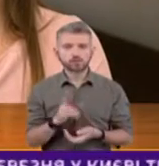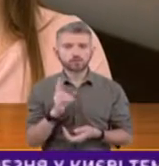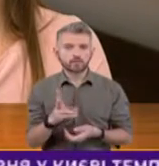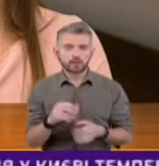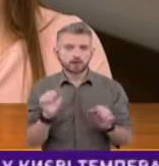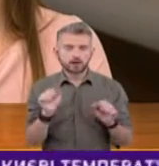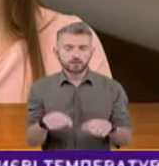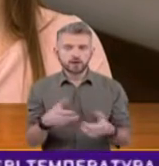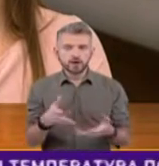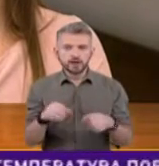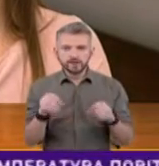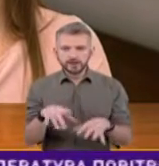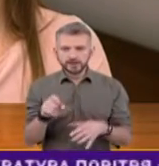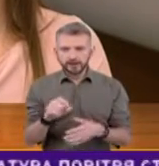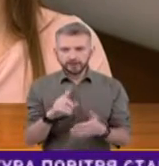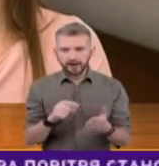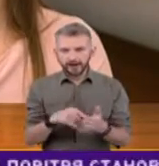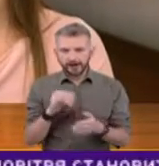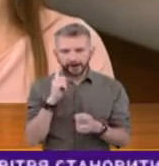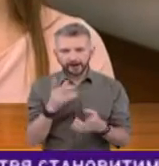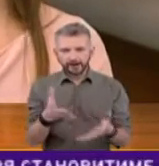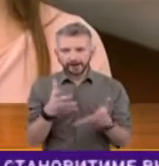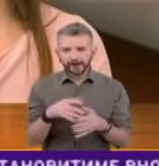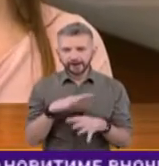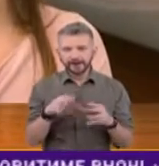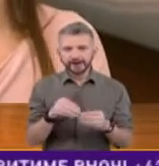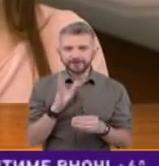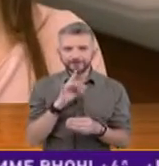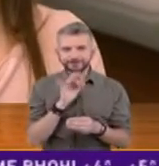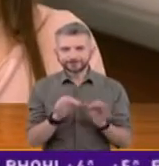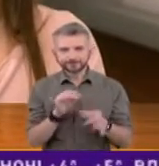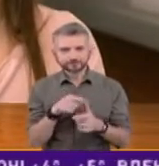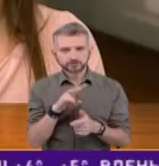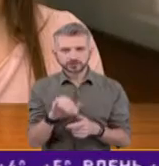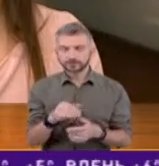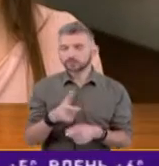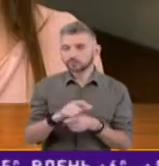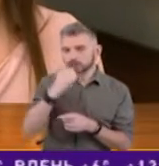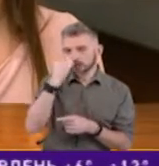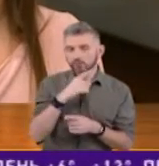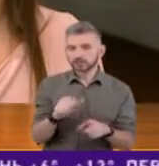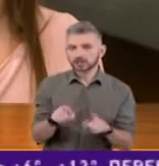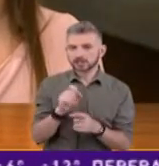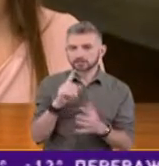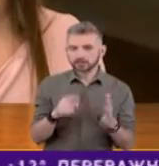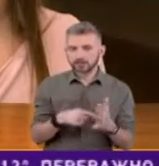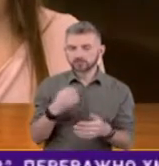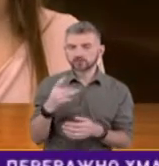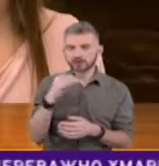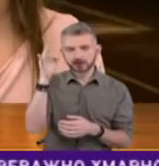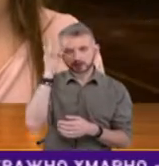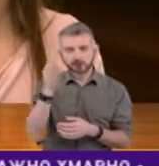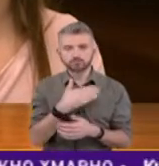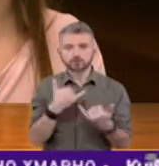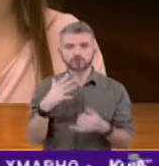можна вирішити це питання і вияснити, чи воно все там буде нормально? Дуже дякую вам за подібне запитання. Я ще раз нагадаю, що ми